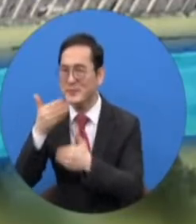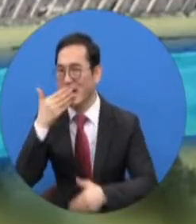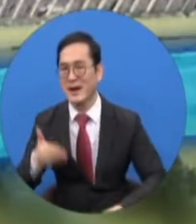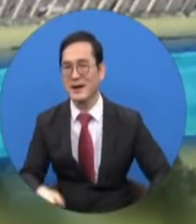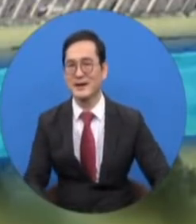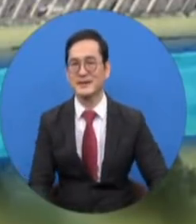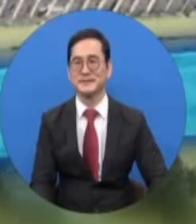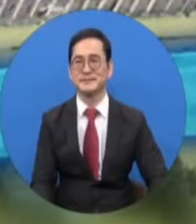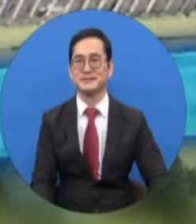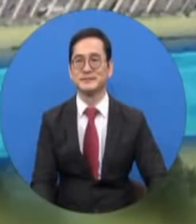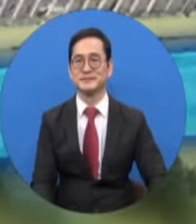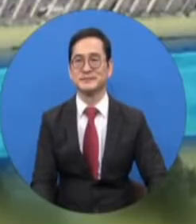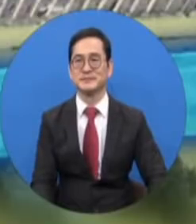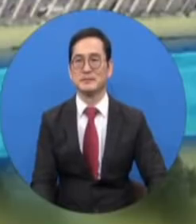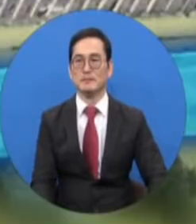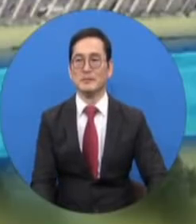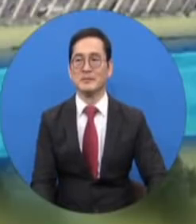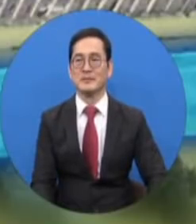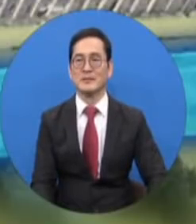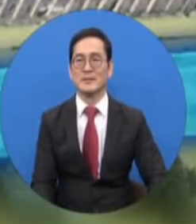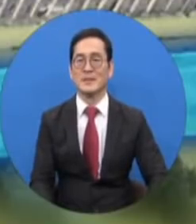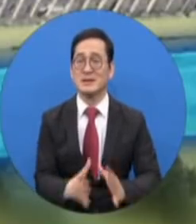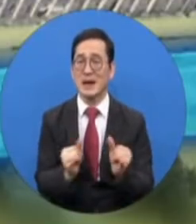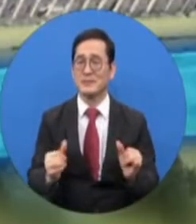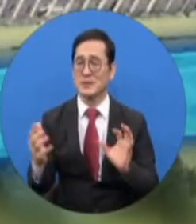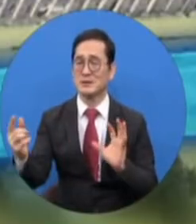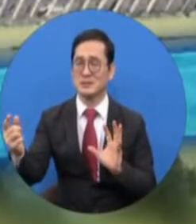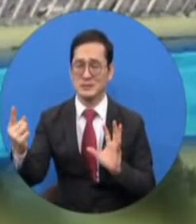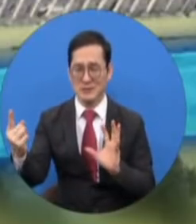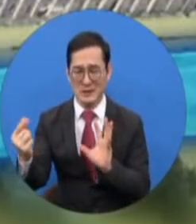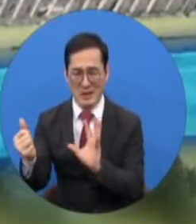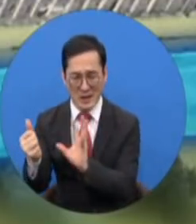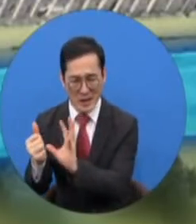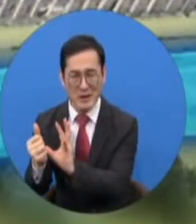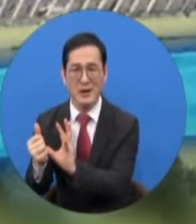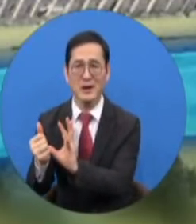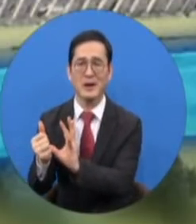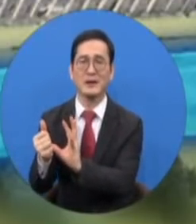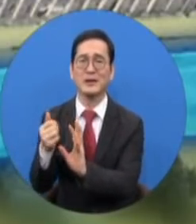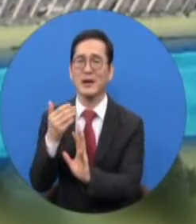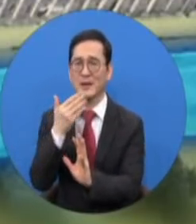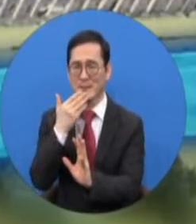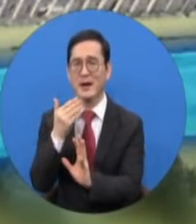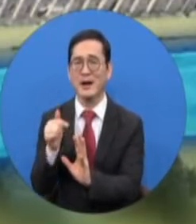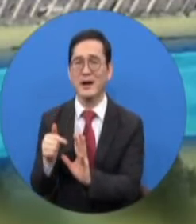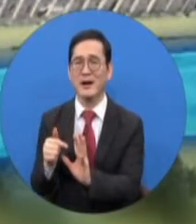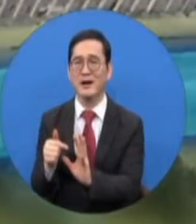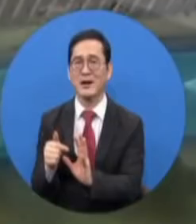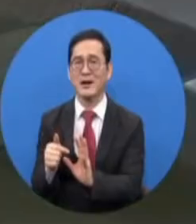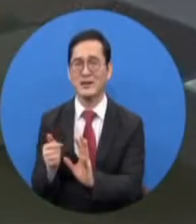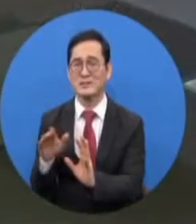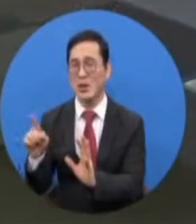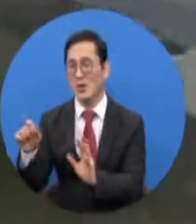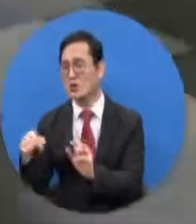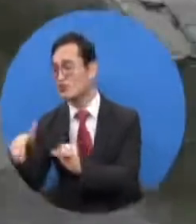접근이 자유로운데 경호할 거 다 하고 있다라는 거예요. 프랑스 마크롱 대통령은 어디 있을까? 함께 보시죠.